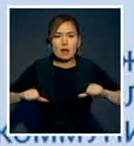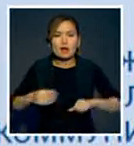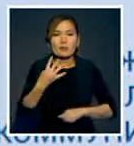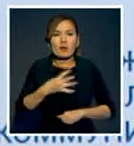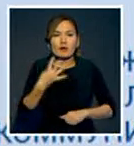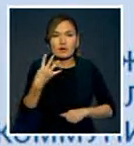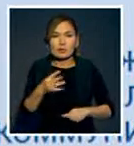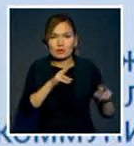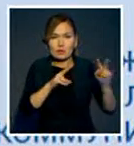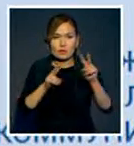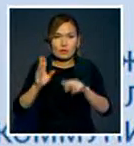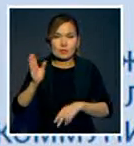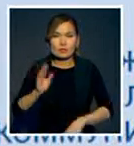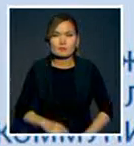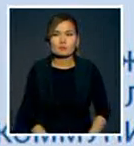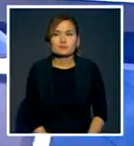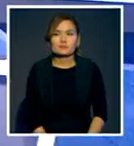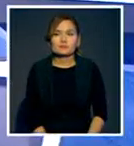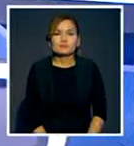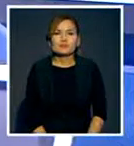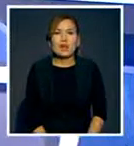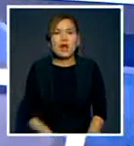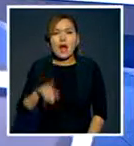9-ы шетелден шақырылды.